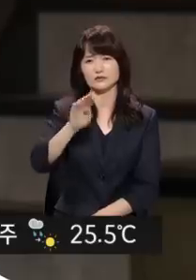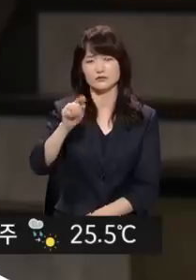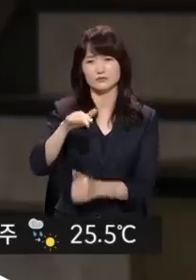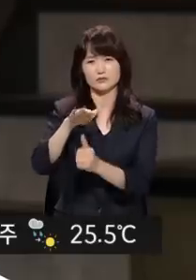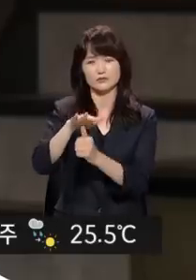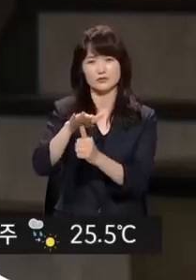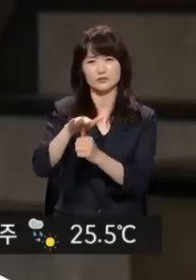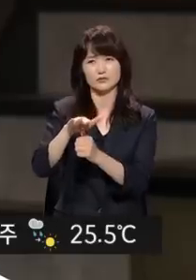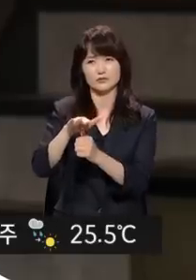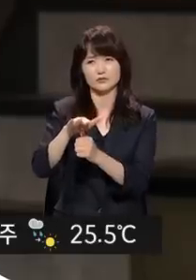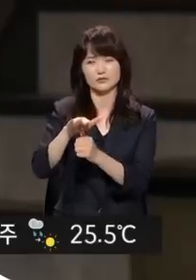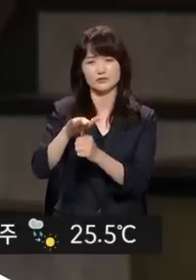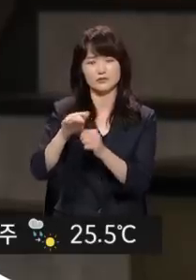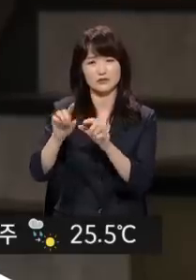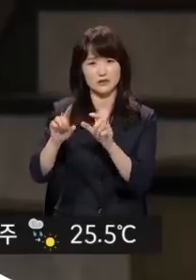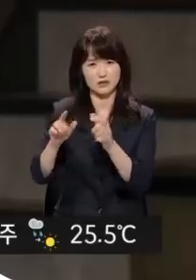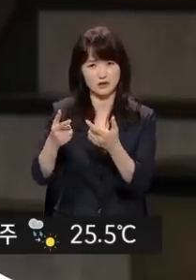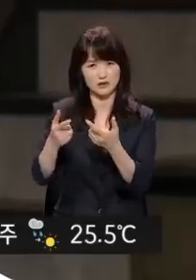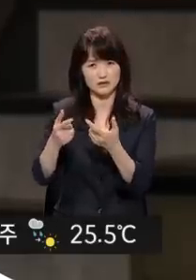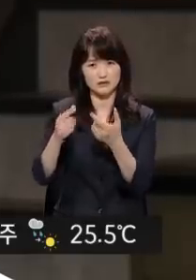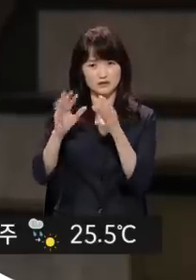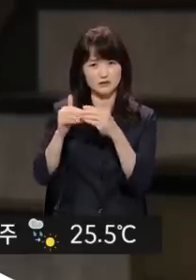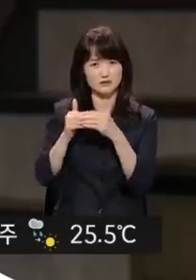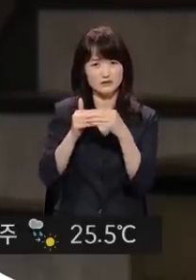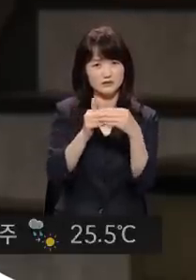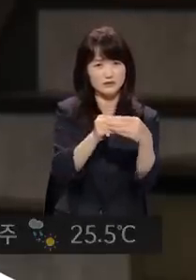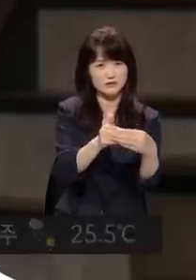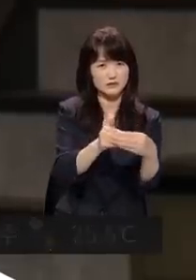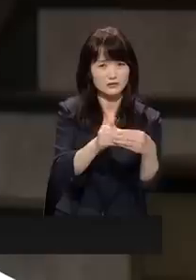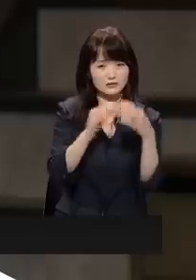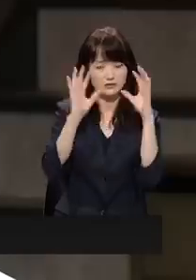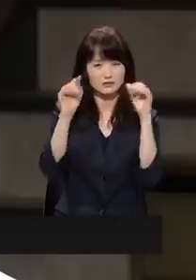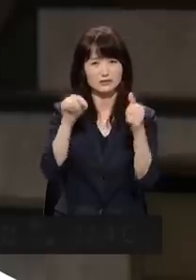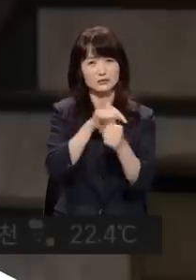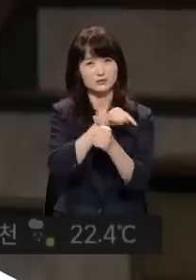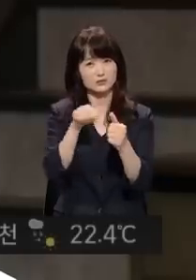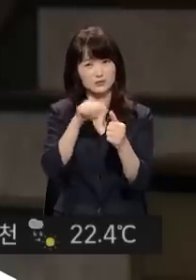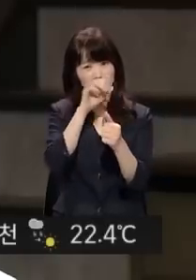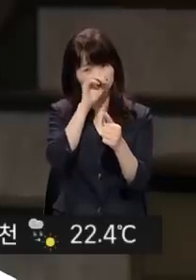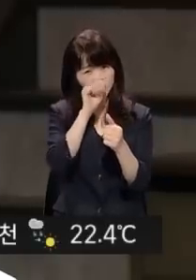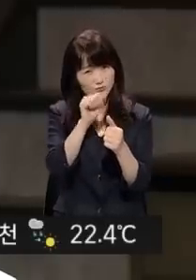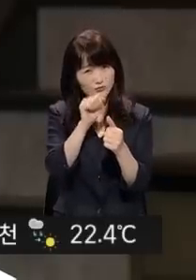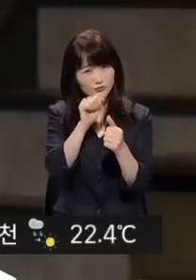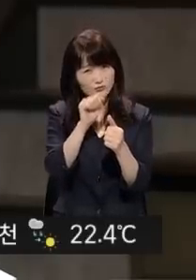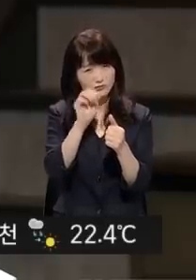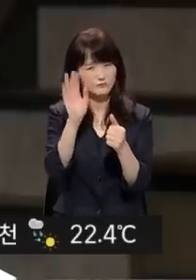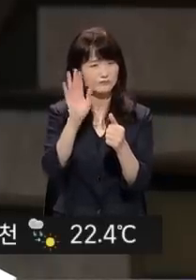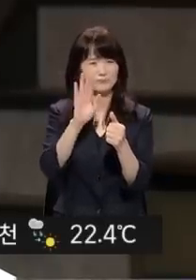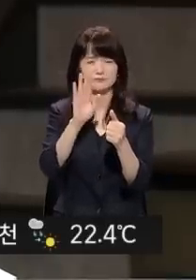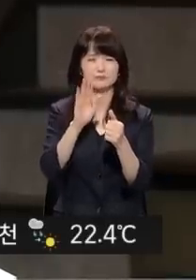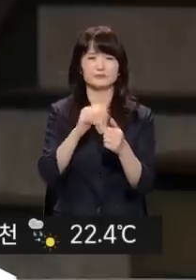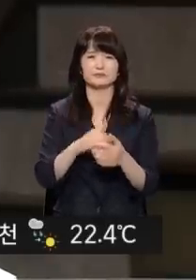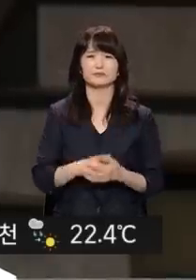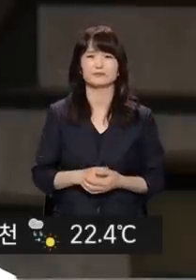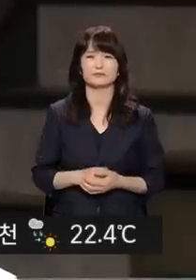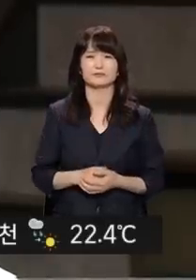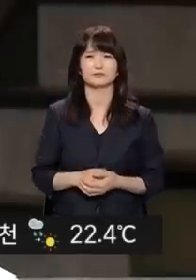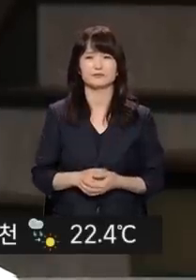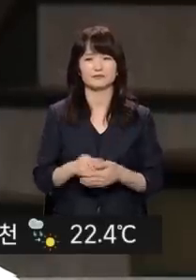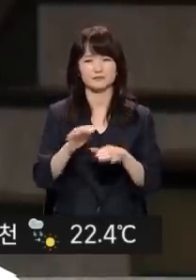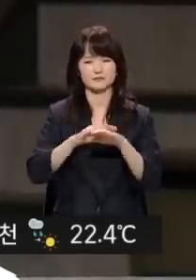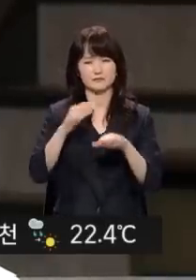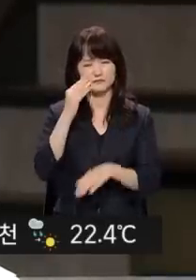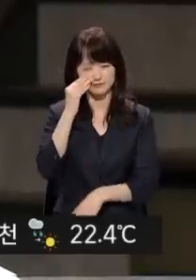가고 저기 가고 하는 것이 과연 그 아이들의 교육에 어떤 그 좋은 영향을 미칠까 하는 그런 측면에서 해결을